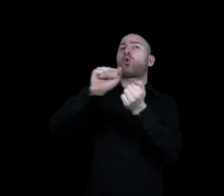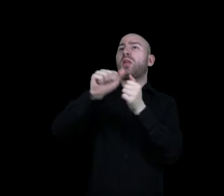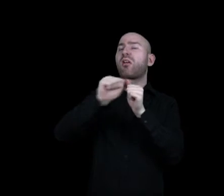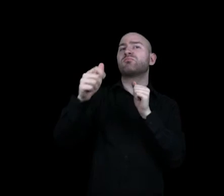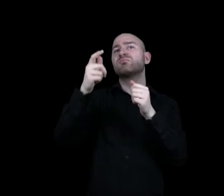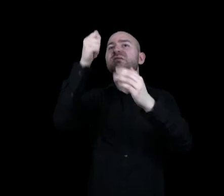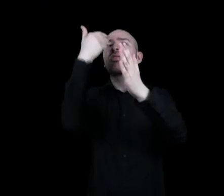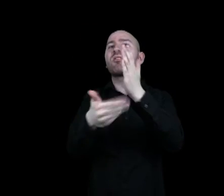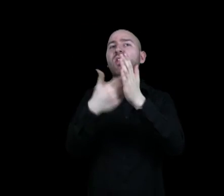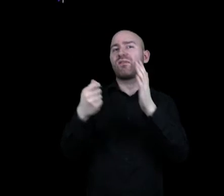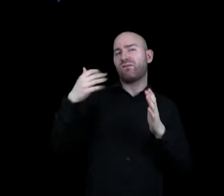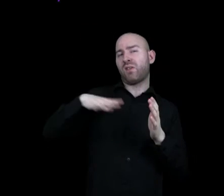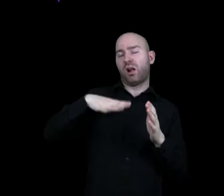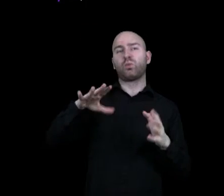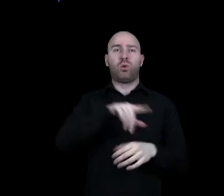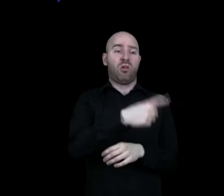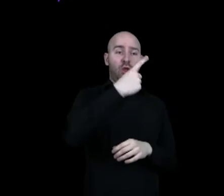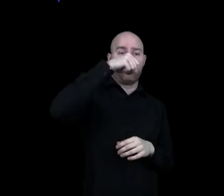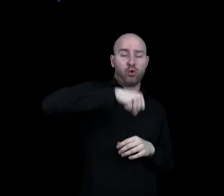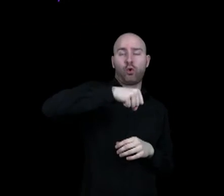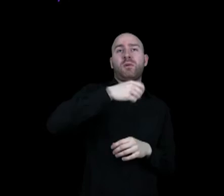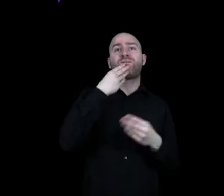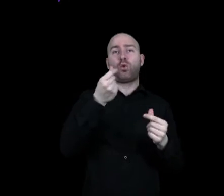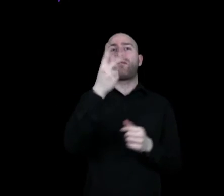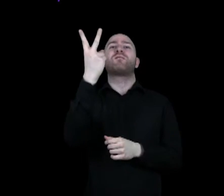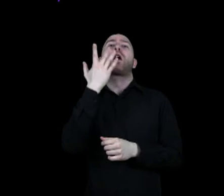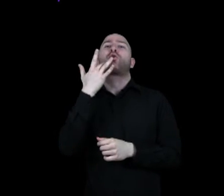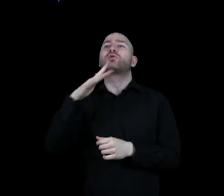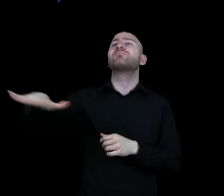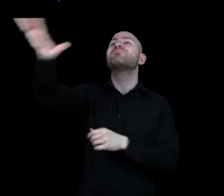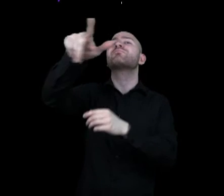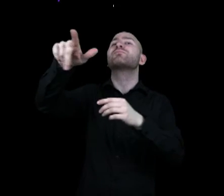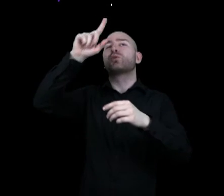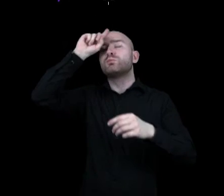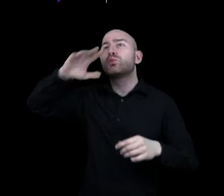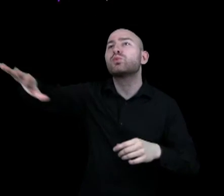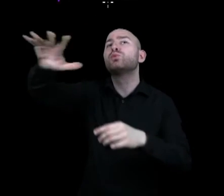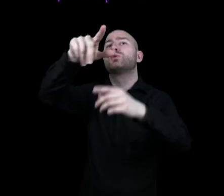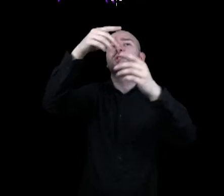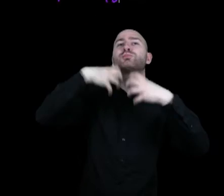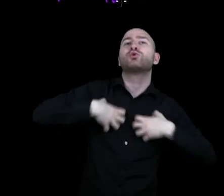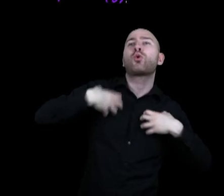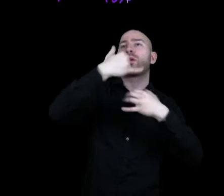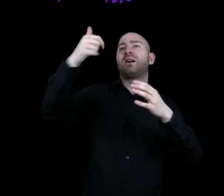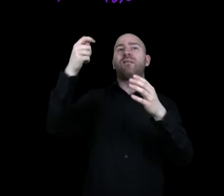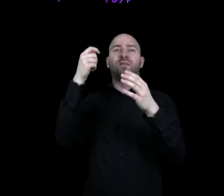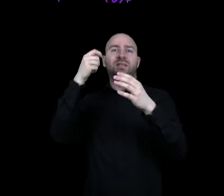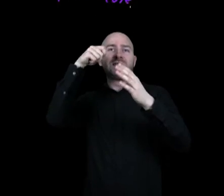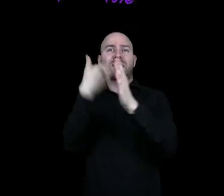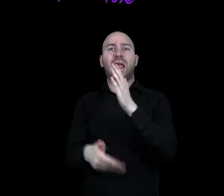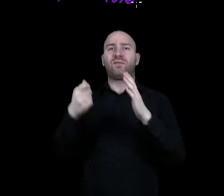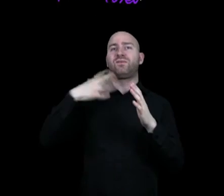grosze za torebkę. Innymi słowy, koszt dla społeczeństwa i środowiska stanowiący dodatek do kosztu krańcowego